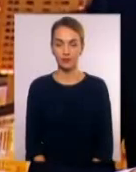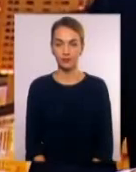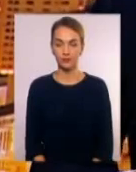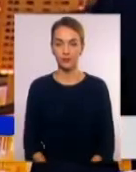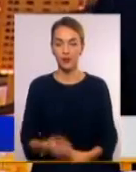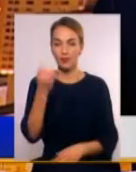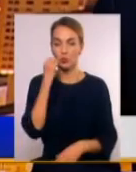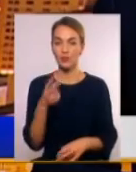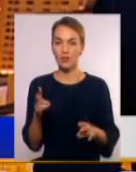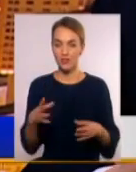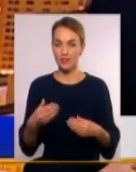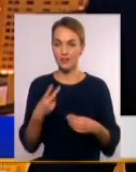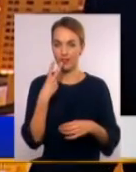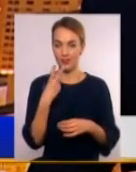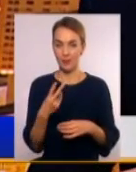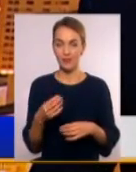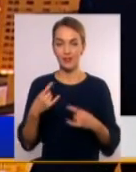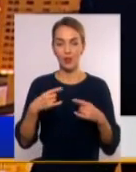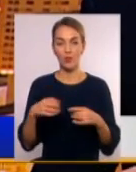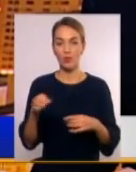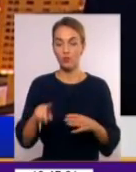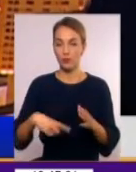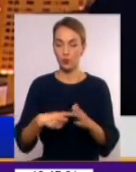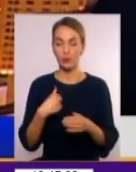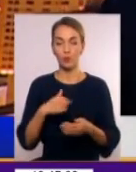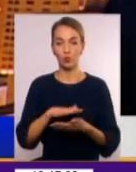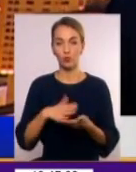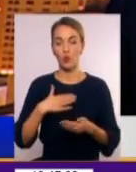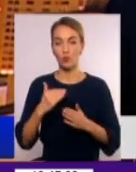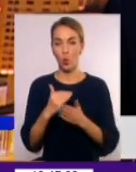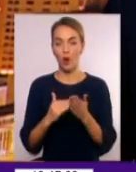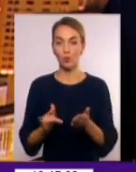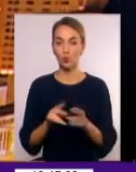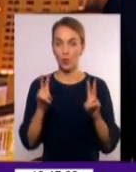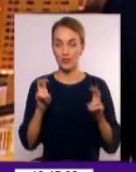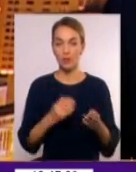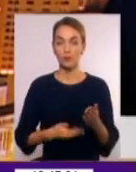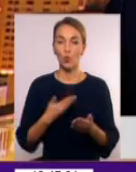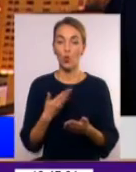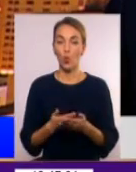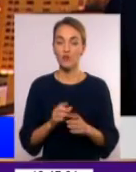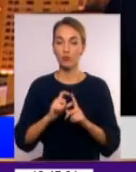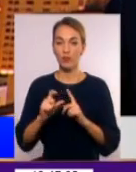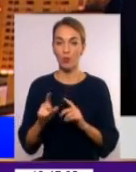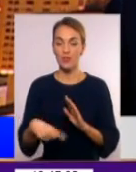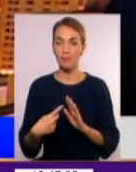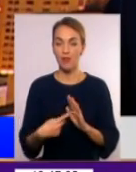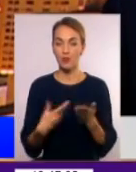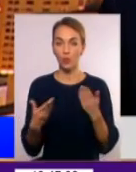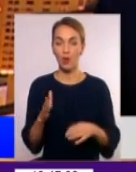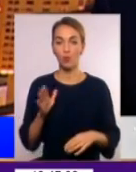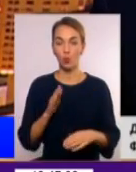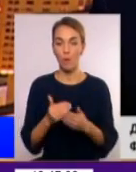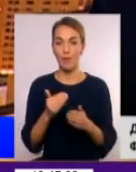Дякую, що залишаєтеся з нами, з телеканалом Європейського міста. Ми продовжуємо нашу програму «Столиця». Отже, відповідаємо на запитання, котре було